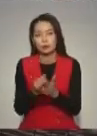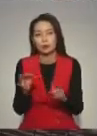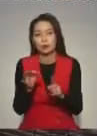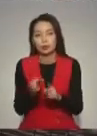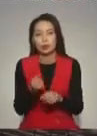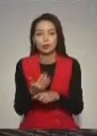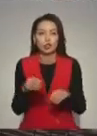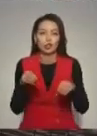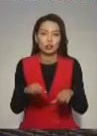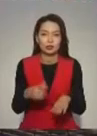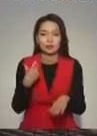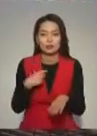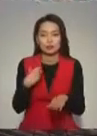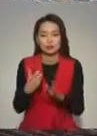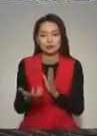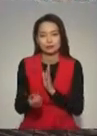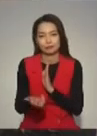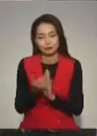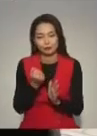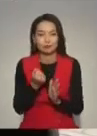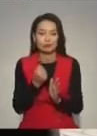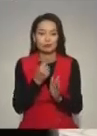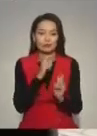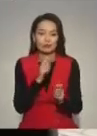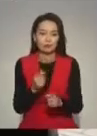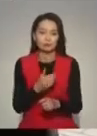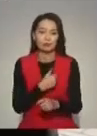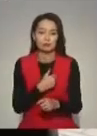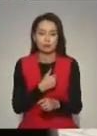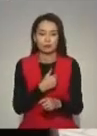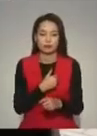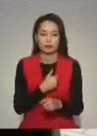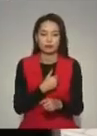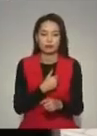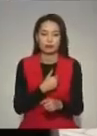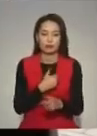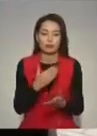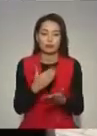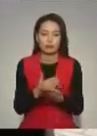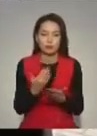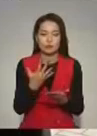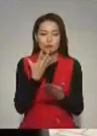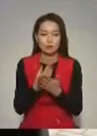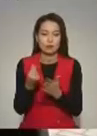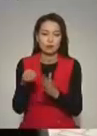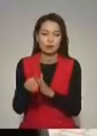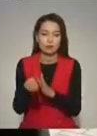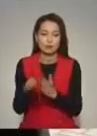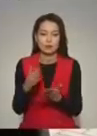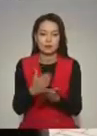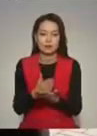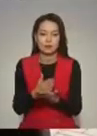некоторые Решили побаловать себя и своих близких есть в одном из банков свой депозит открыла